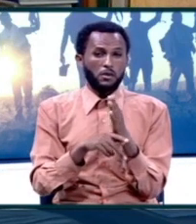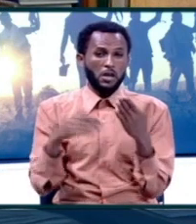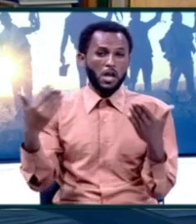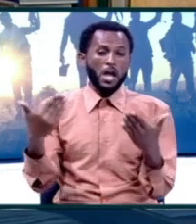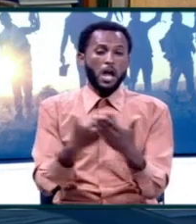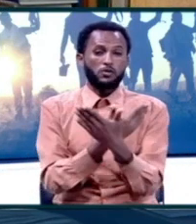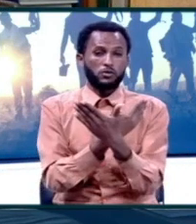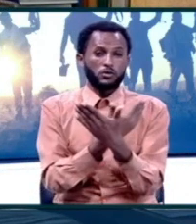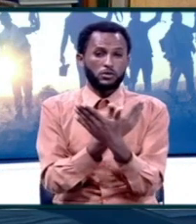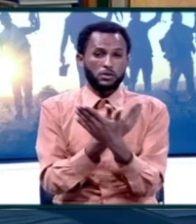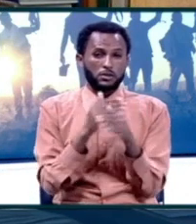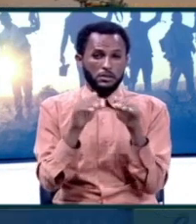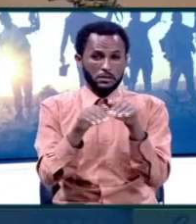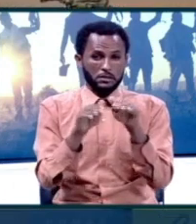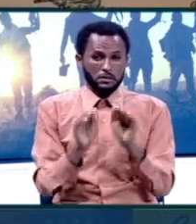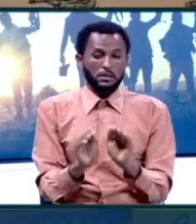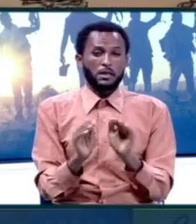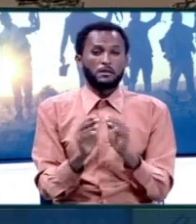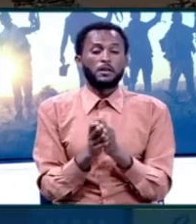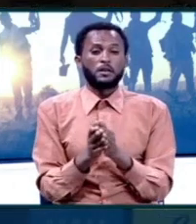ሓድሽ ረሳ